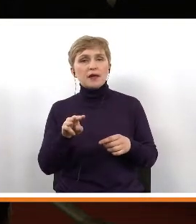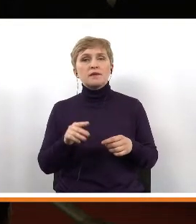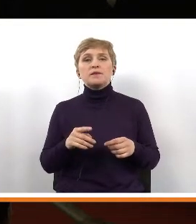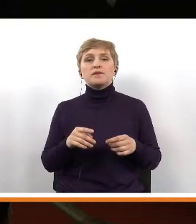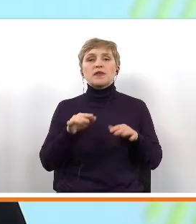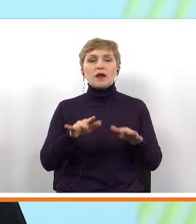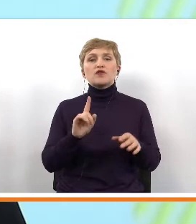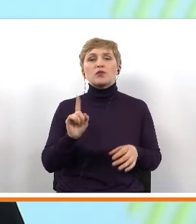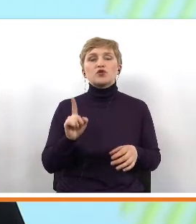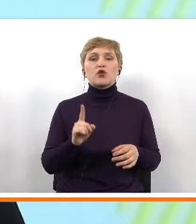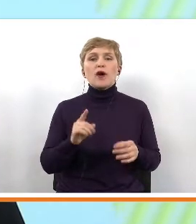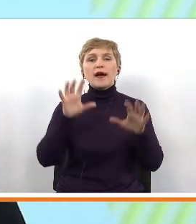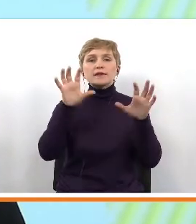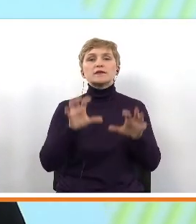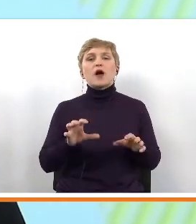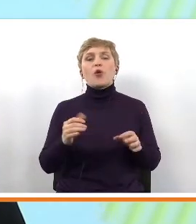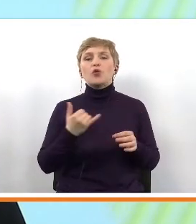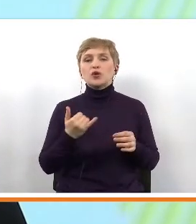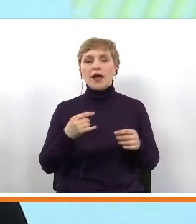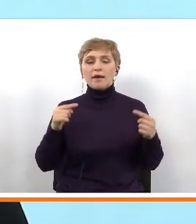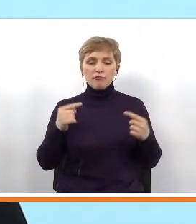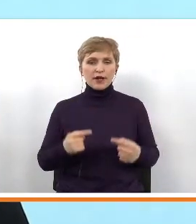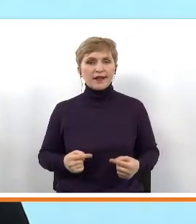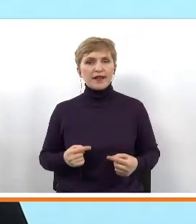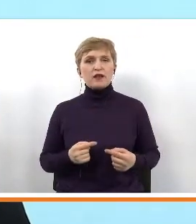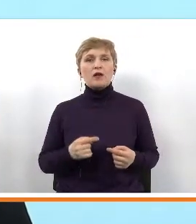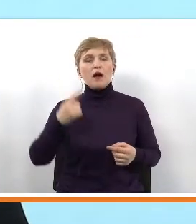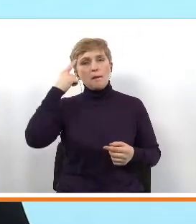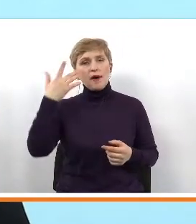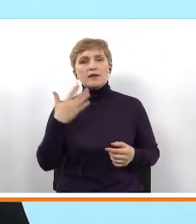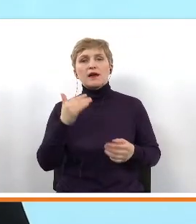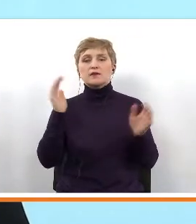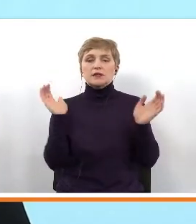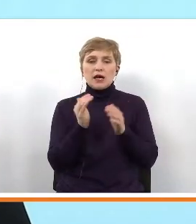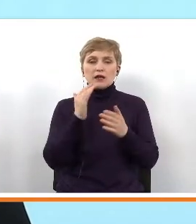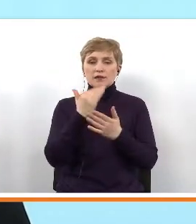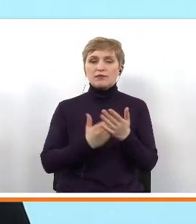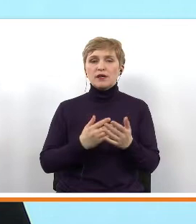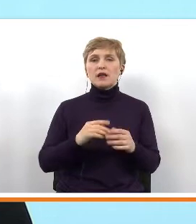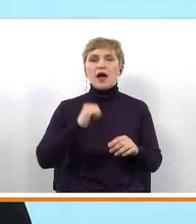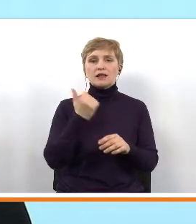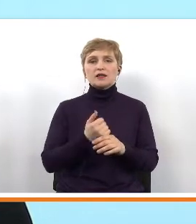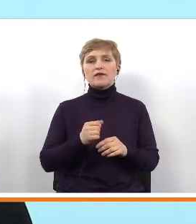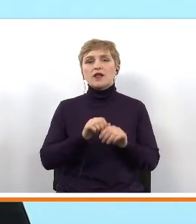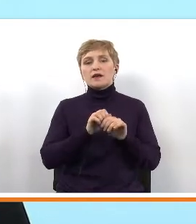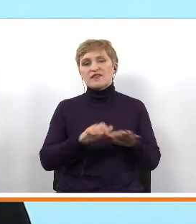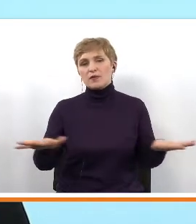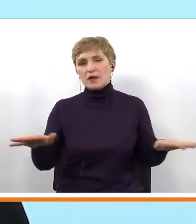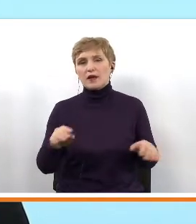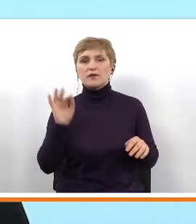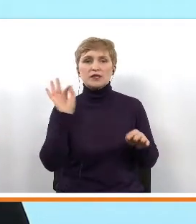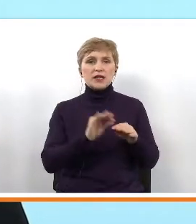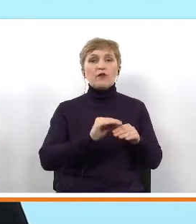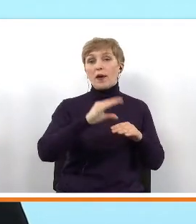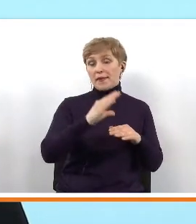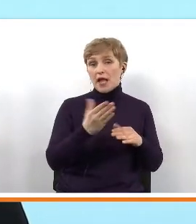что законом у нас определен достаточно понятный и закрытый список оснований для расформирования целевого капитала. И вот